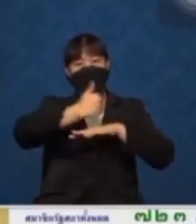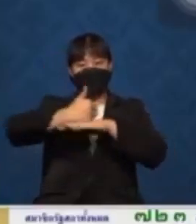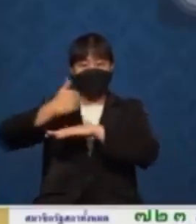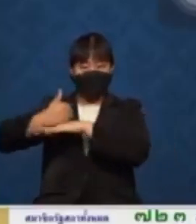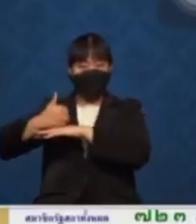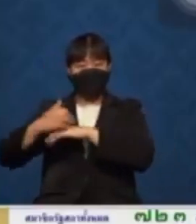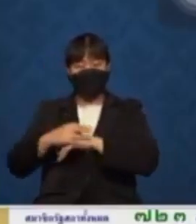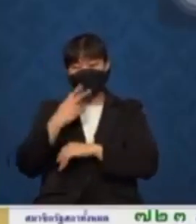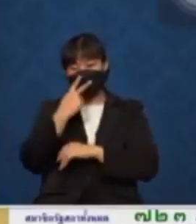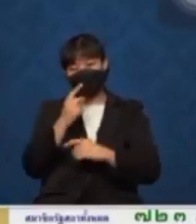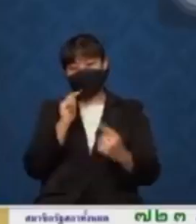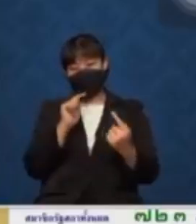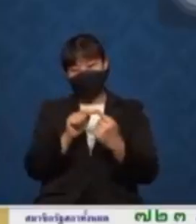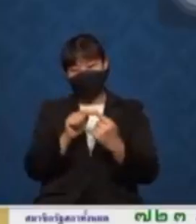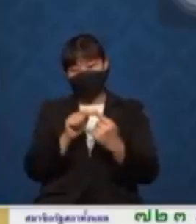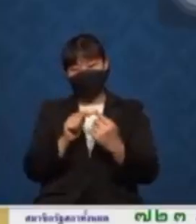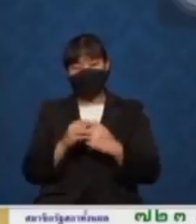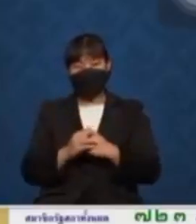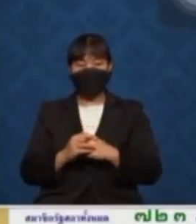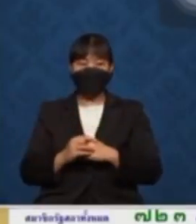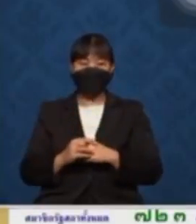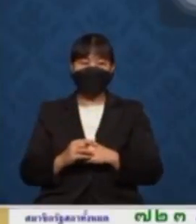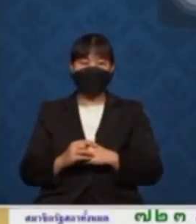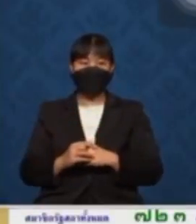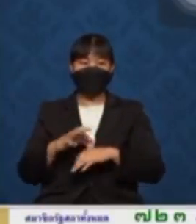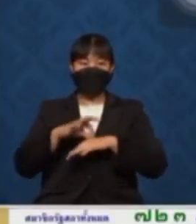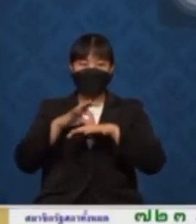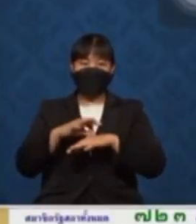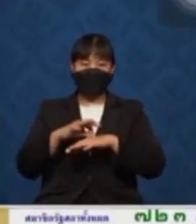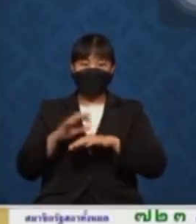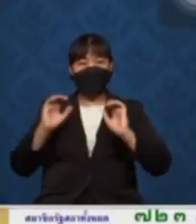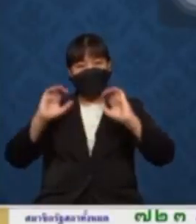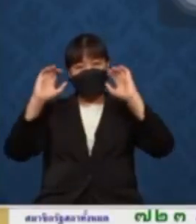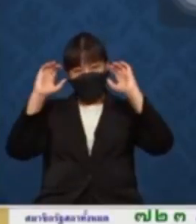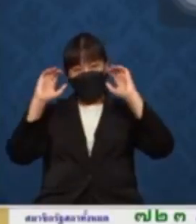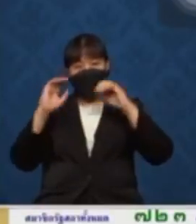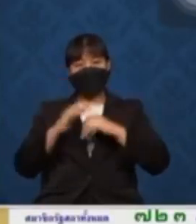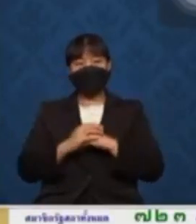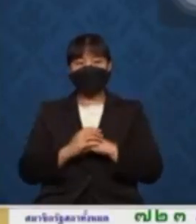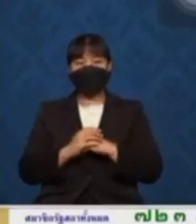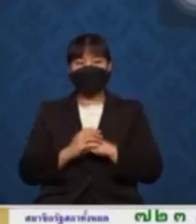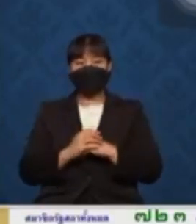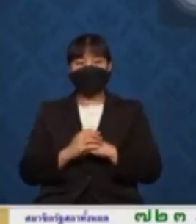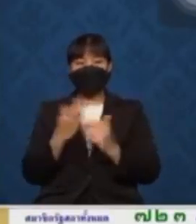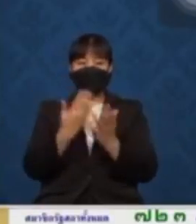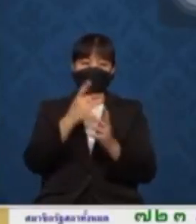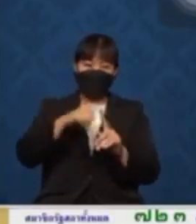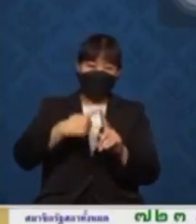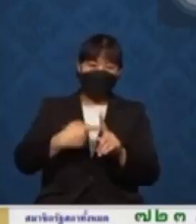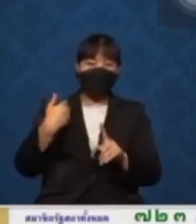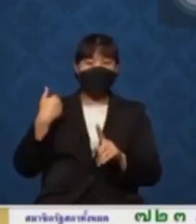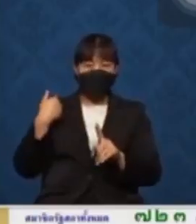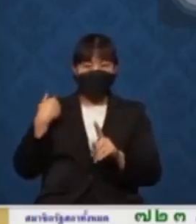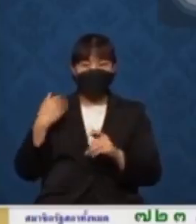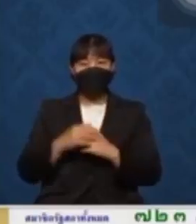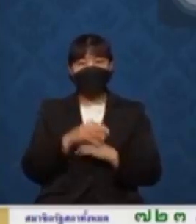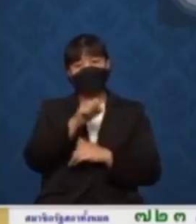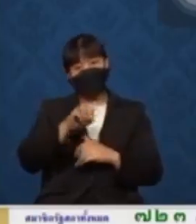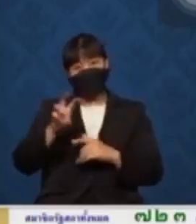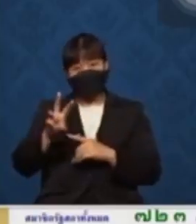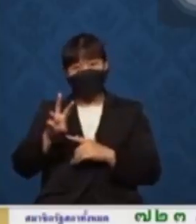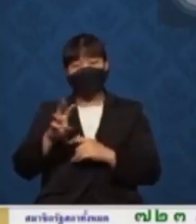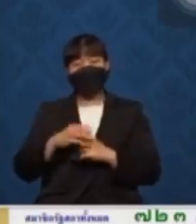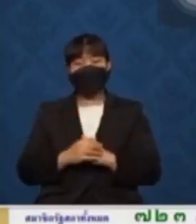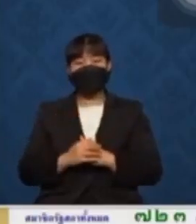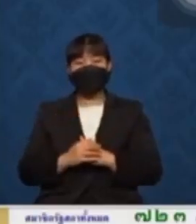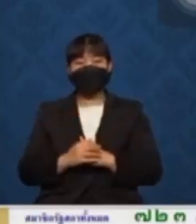ามันเหมาะสมไหมที่ต้องมีข้าราชการประจำที่มาควบตำแหน่งในนิติบัญญัติด้วยแต่นอกจากที่มาของ250คนนี้นะครับ